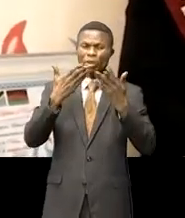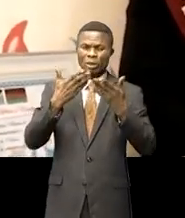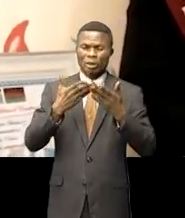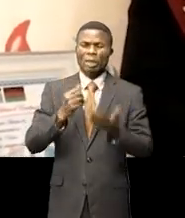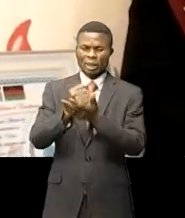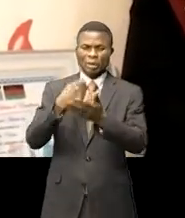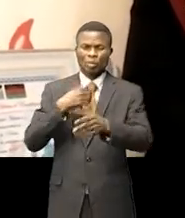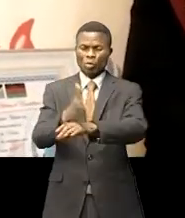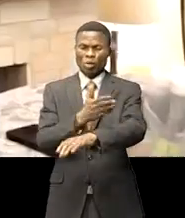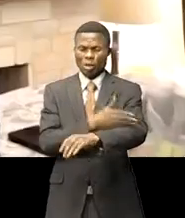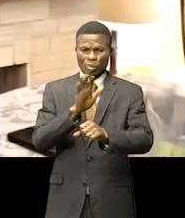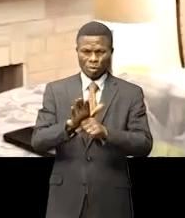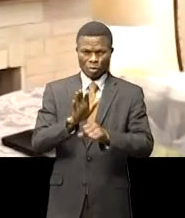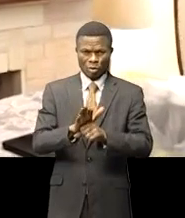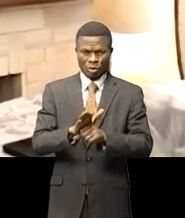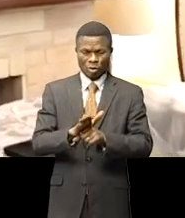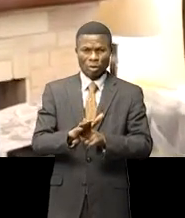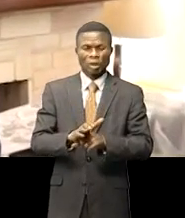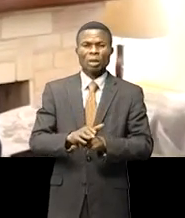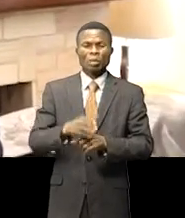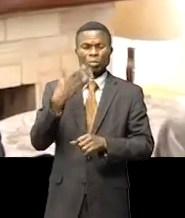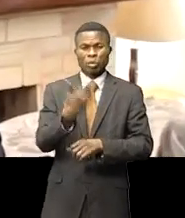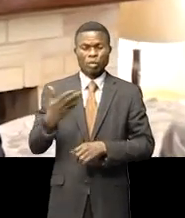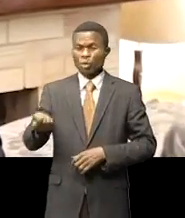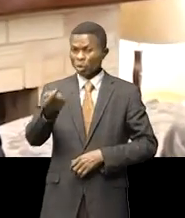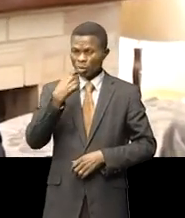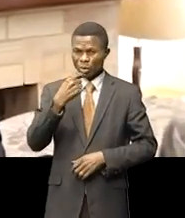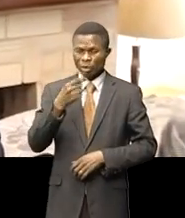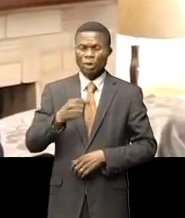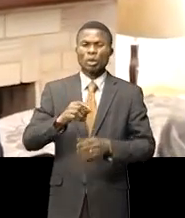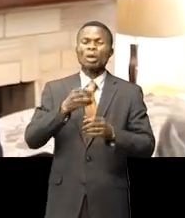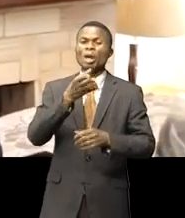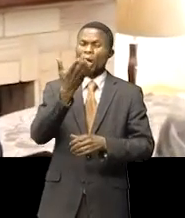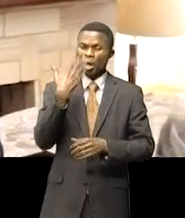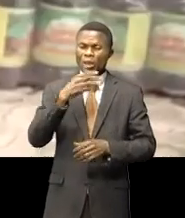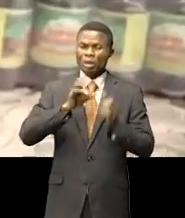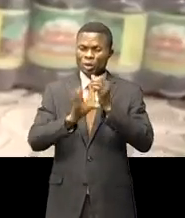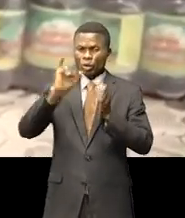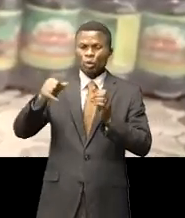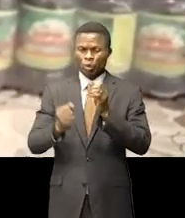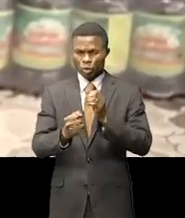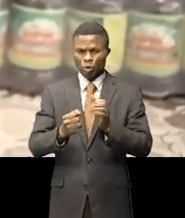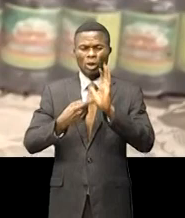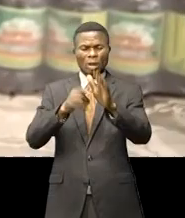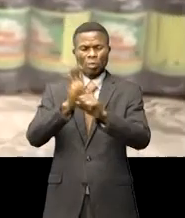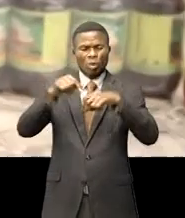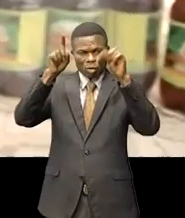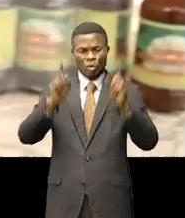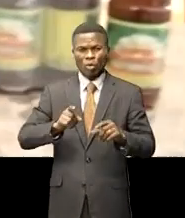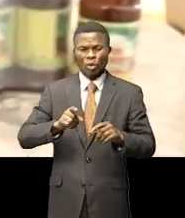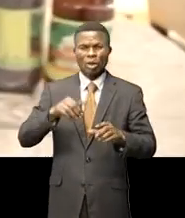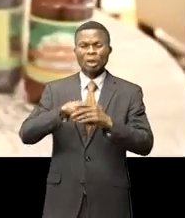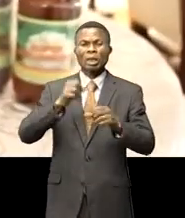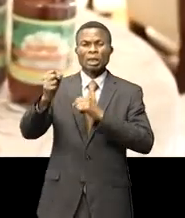avancer davantage. Par ses vertus médicinales, le jus Super Kabuchungu a déjà fait ses preuves pendant plusieurs années dans le